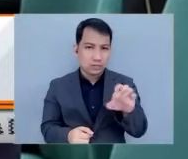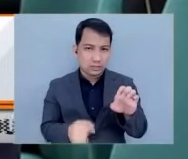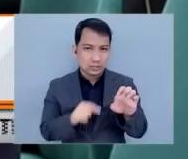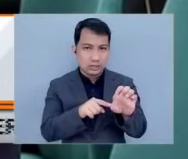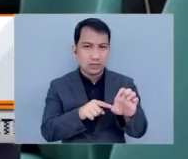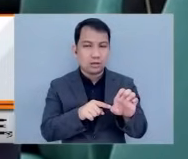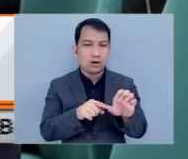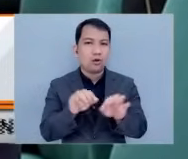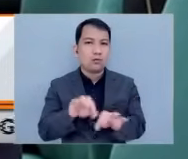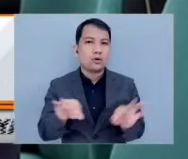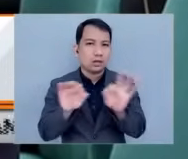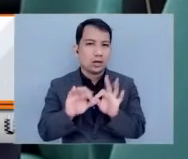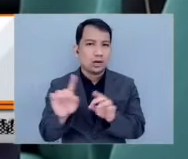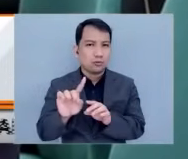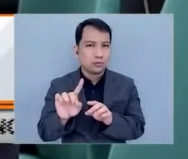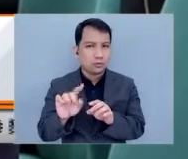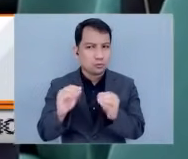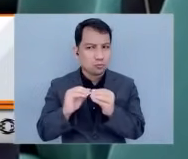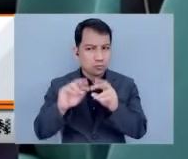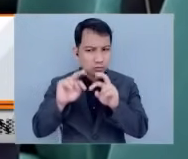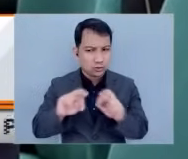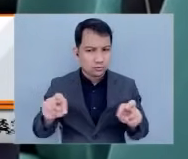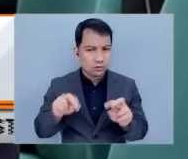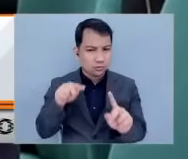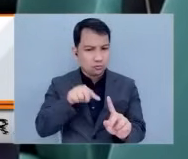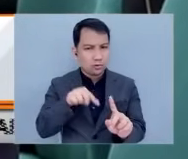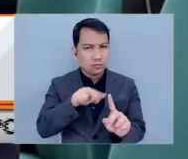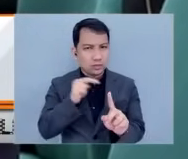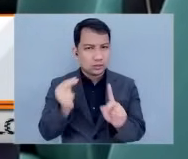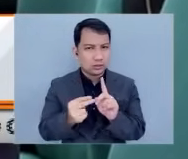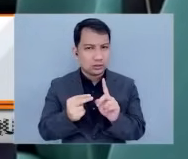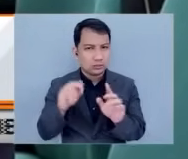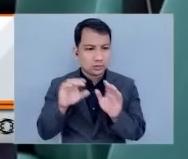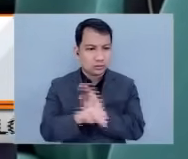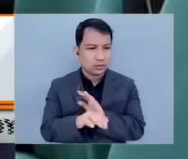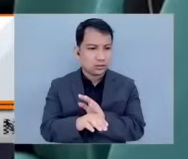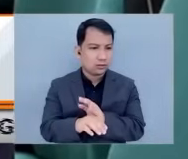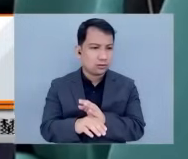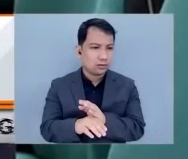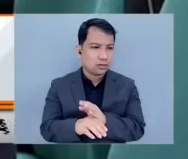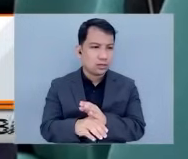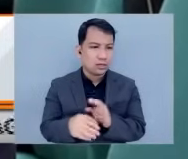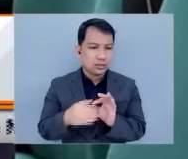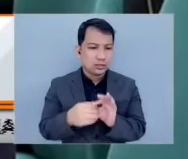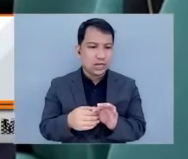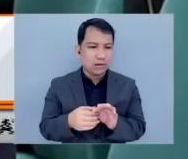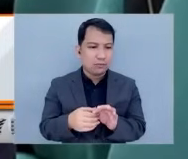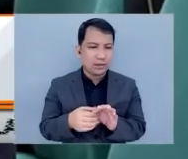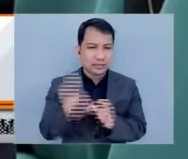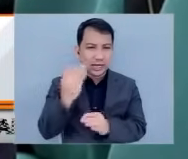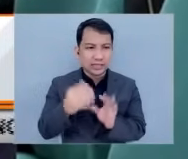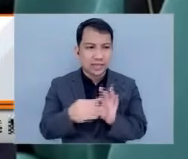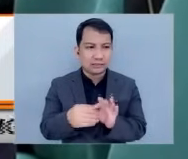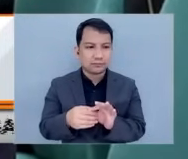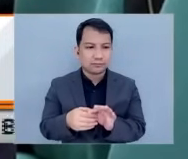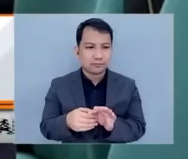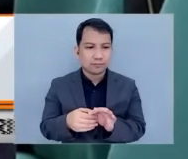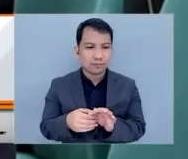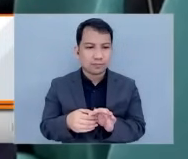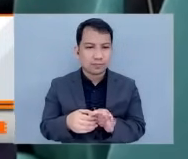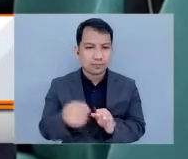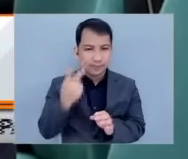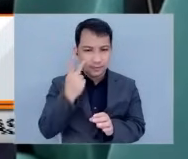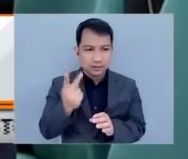ng maaring matukoy na krimen. And kung maaring engaged in human trafficking ang SMNI,